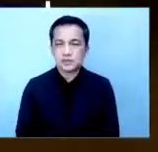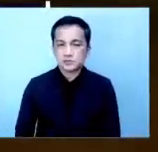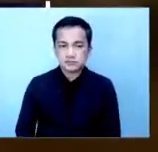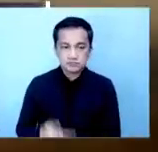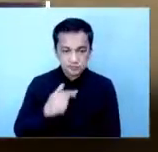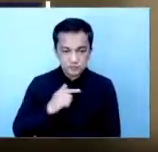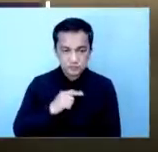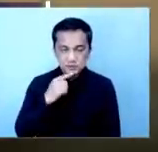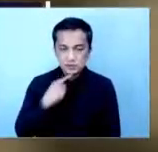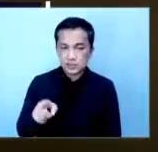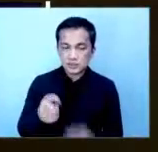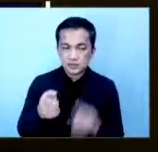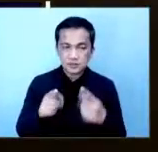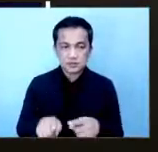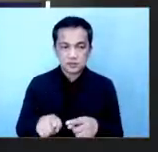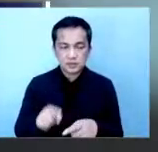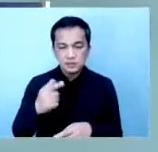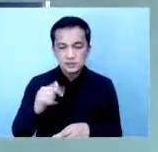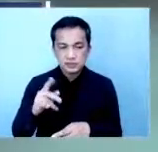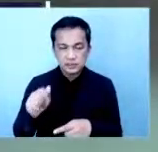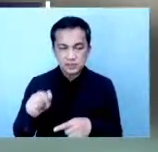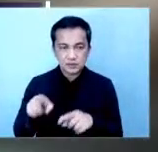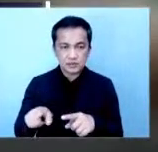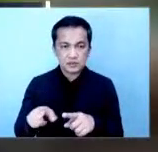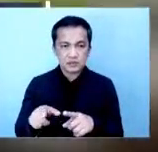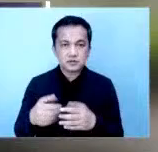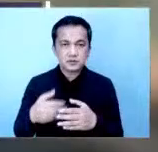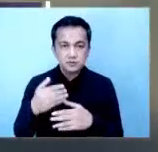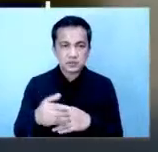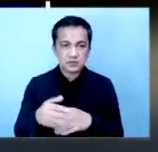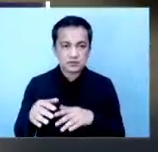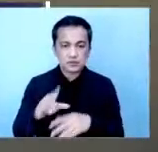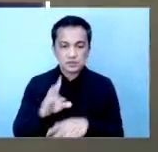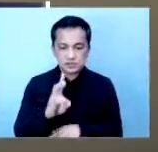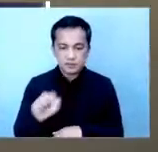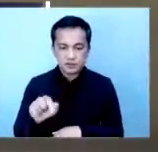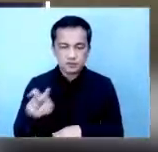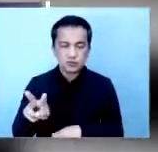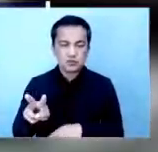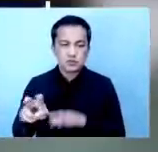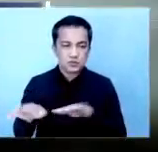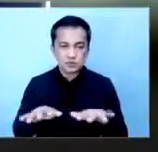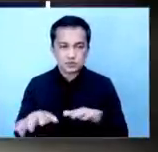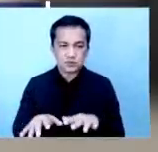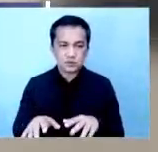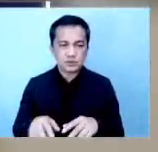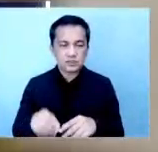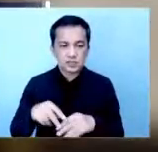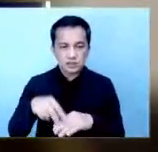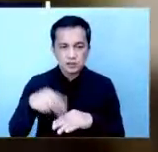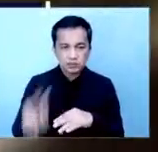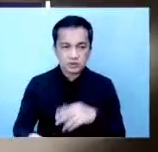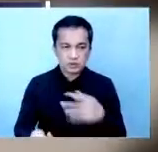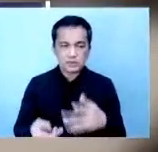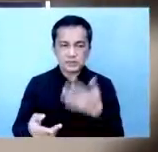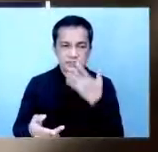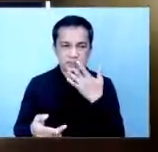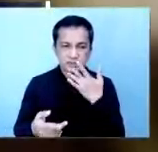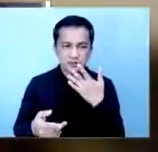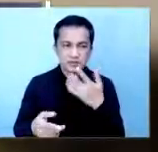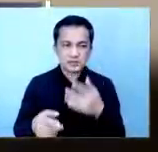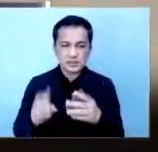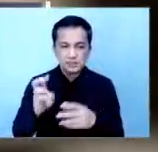Gilda Banugan kasunod ng magnitude 7.2 na lindol kanina sa Taiwan. Nagkabasag-basag ang salamin sa kanyang